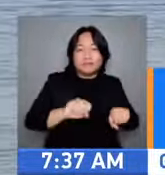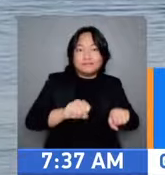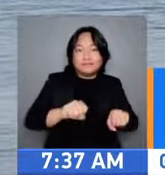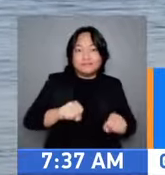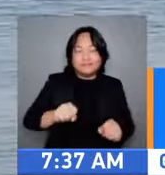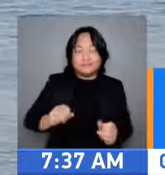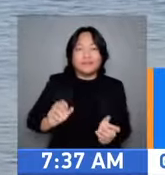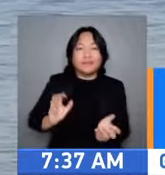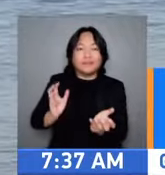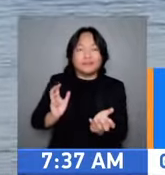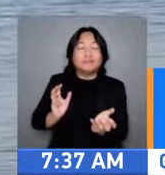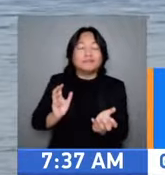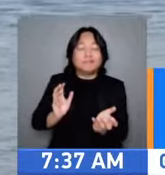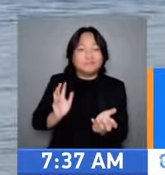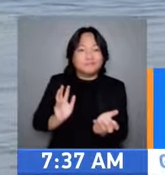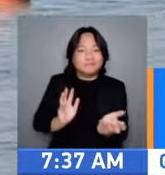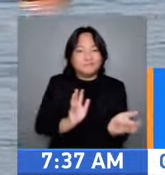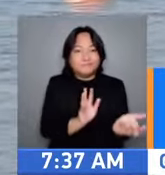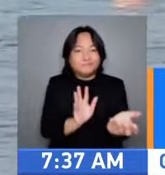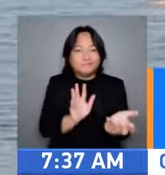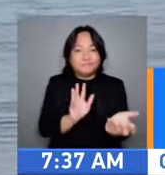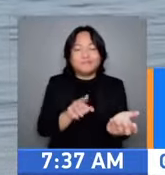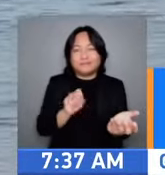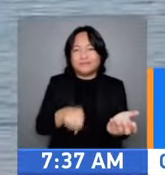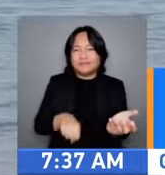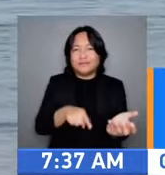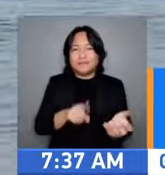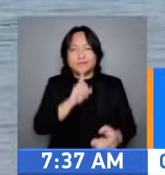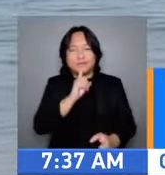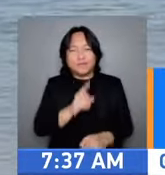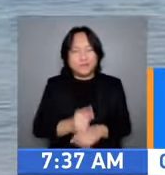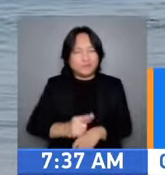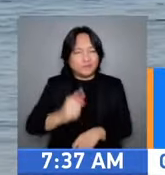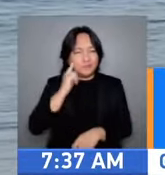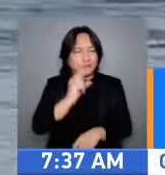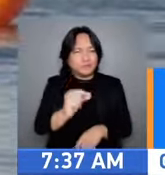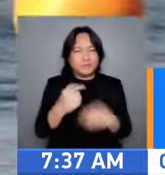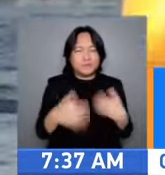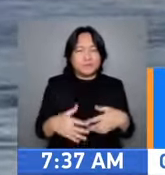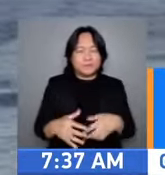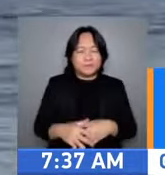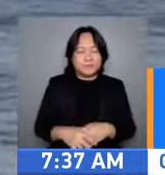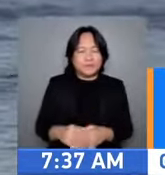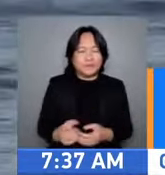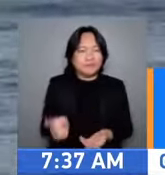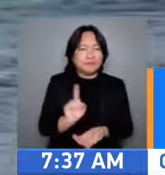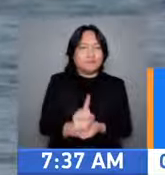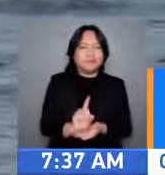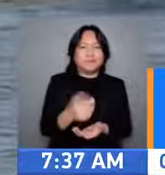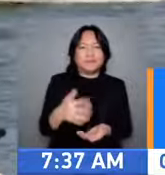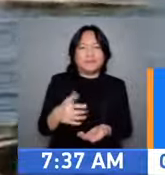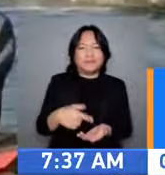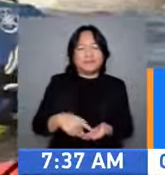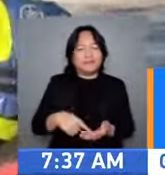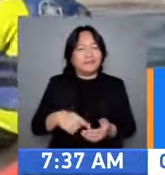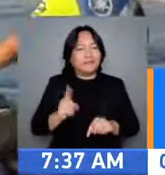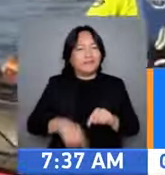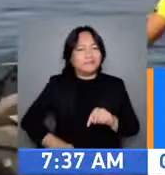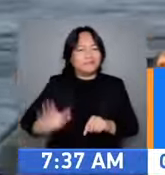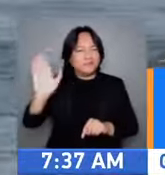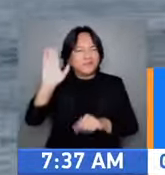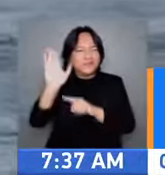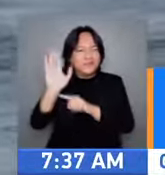ako makapag-hello kasi nakatayo ako dun sa bandwagon kanina. So, parang hindi ko makawa yung kamay ko kanina,